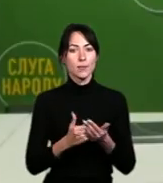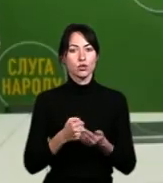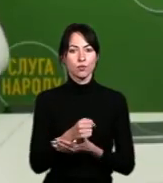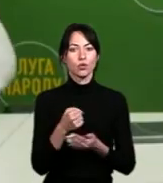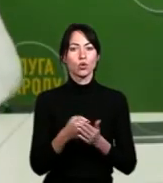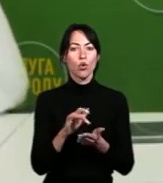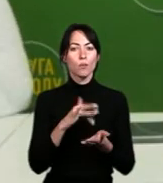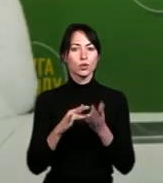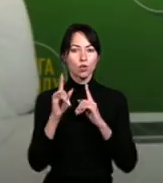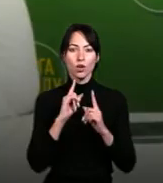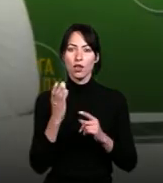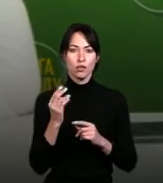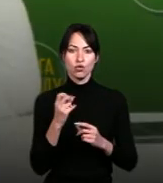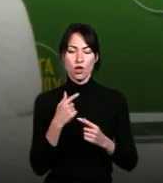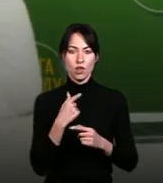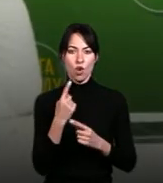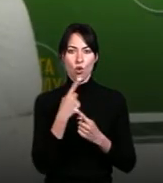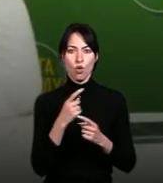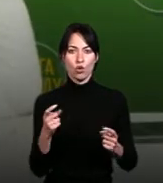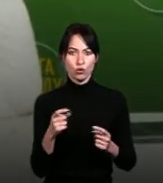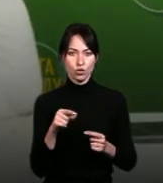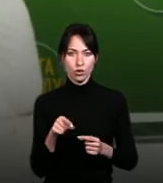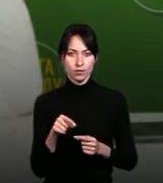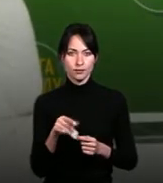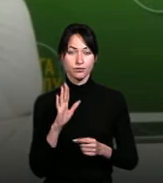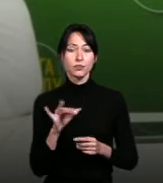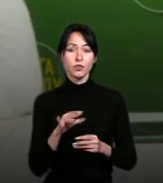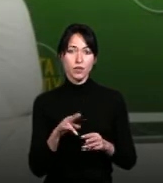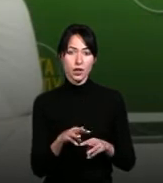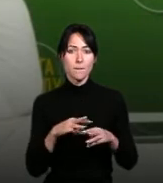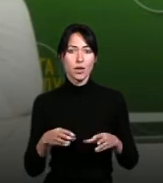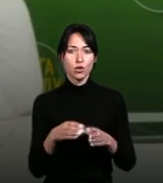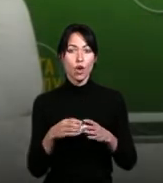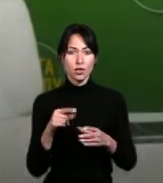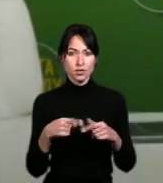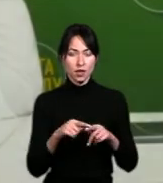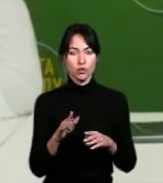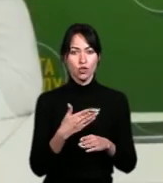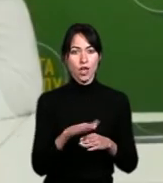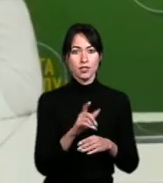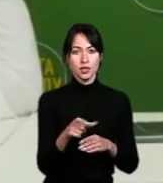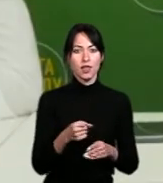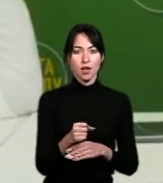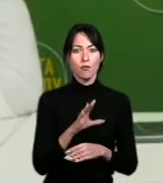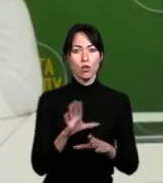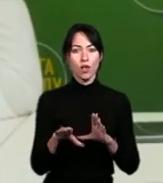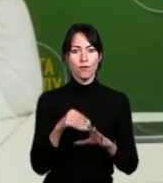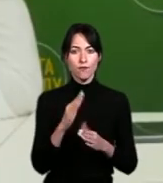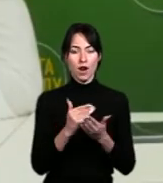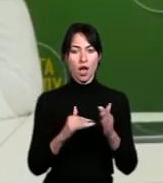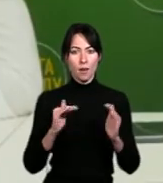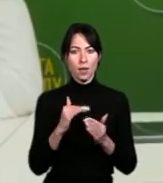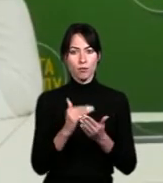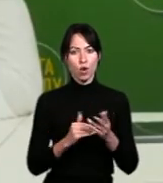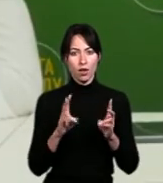відбору кандидатів здійснився активом обласної партійної організації. Частина кандидатів була відібрана в рамках проєкту «Відкриті списки», коли